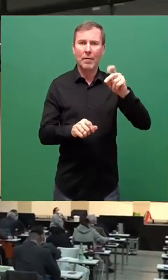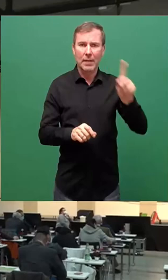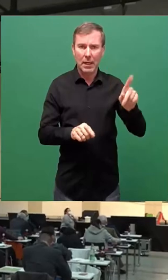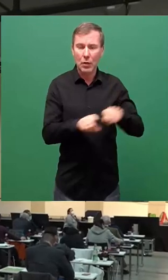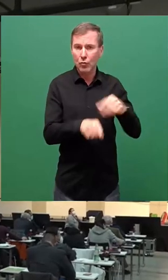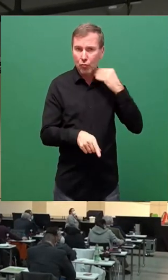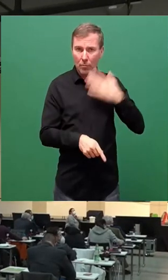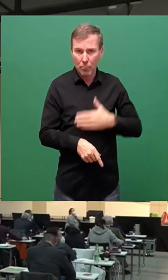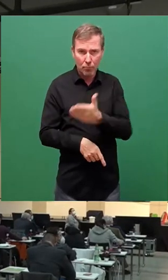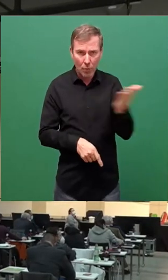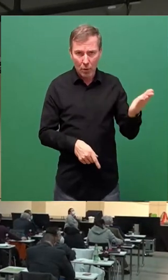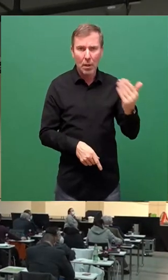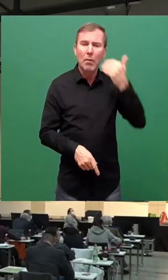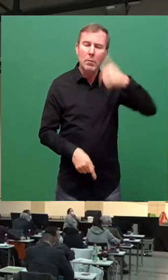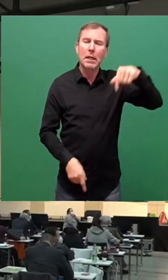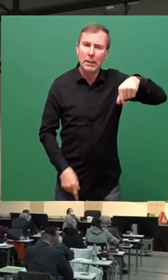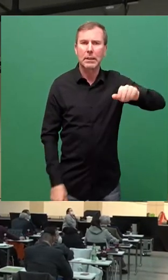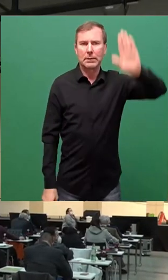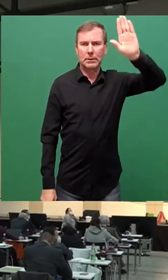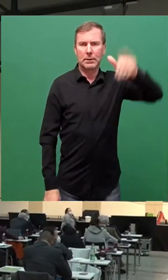möchte, der müsste es jetzt tun.